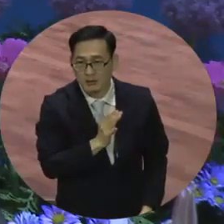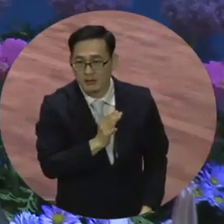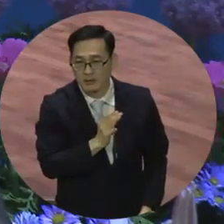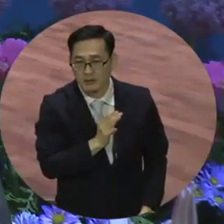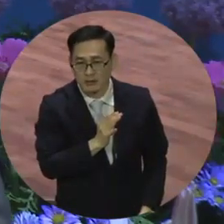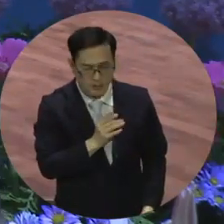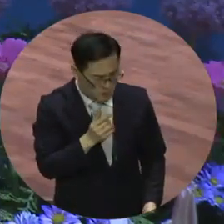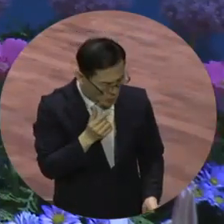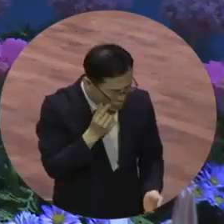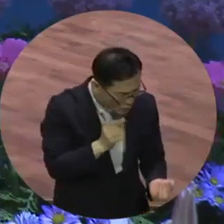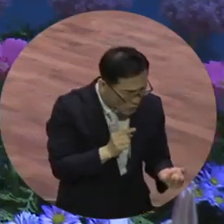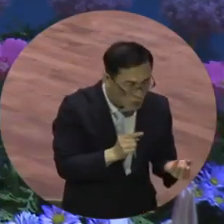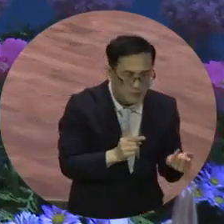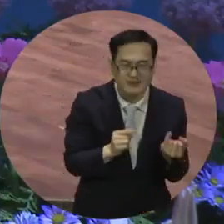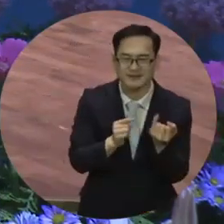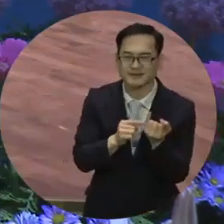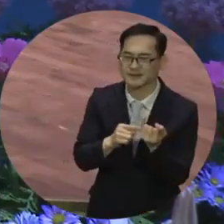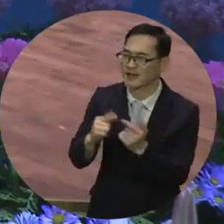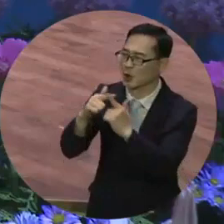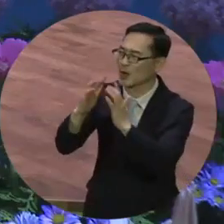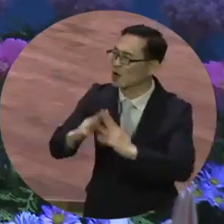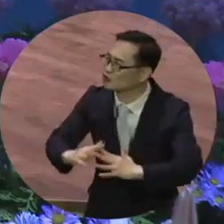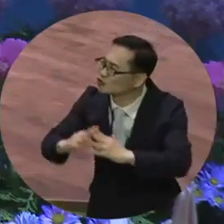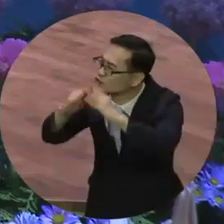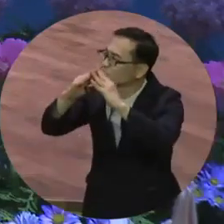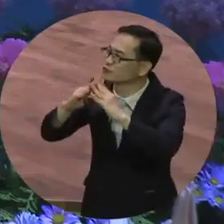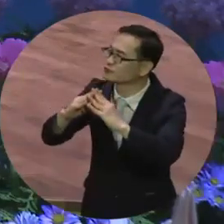이 여집사님은 교회가 건축한다 하니까